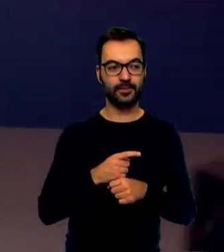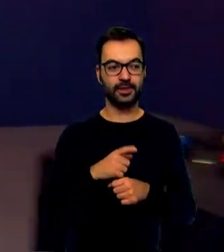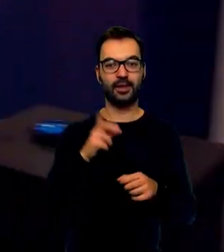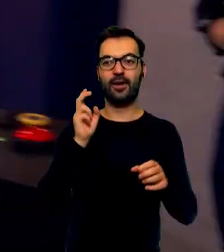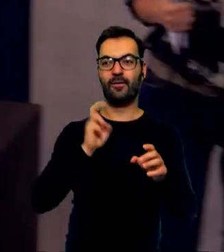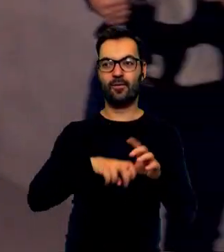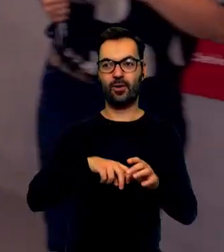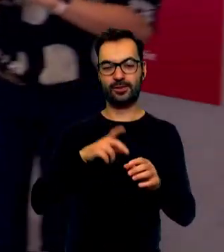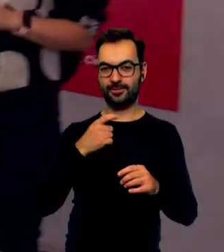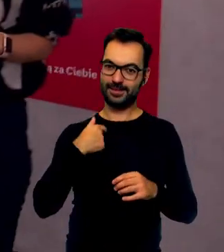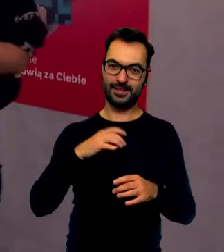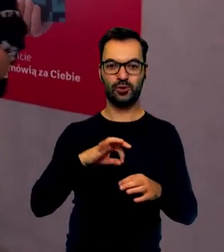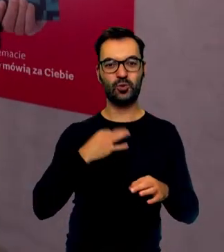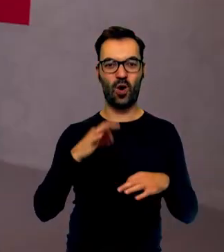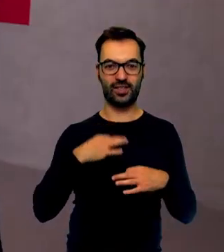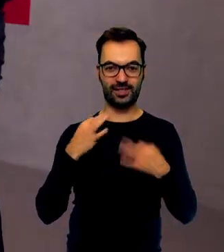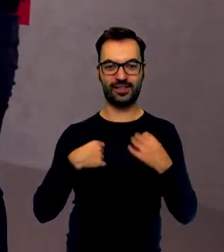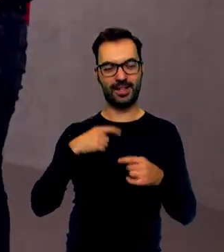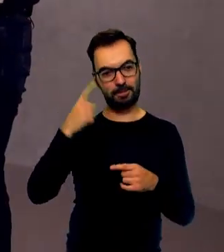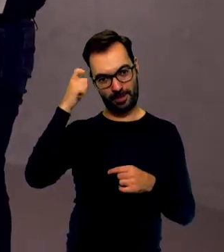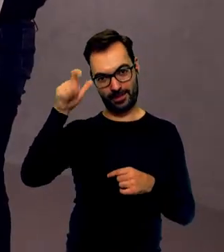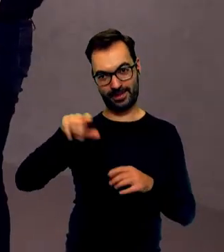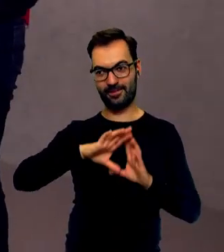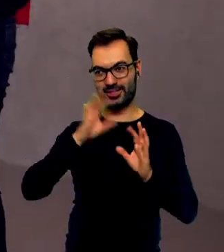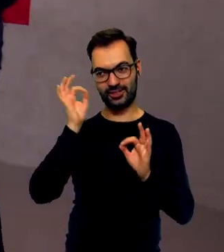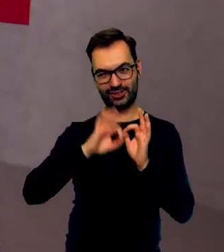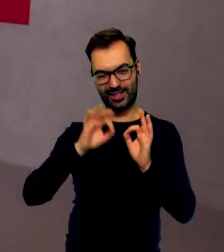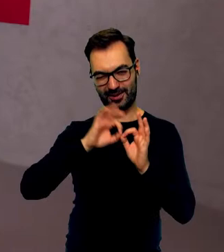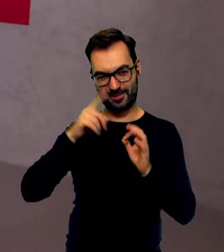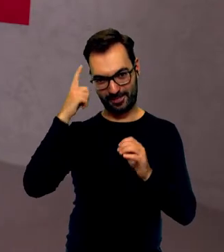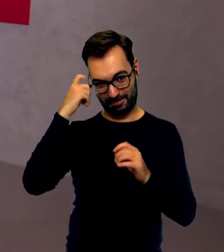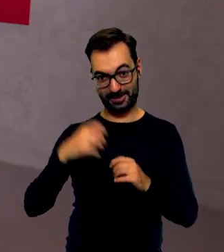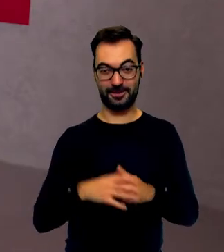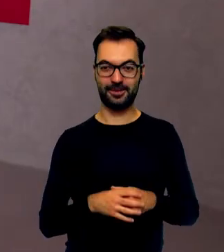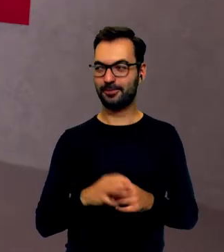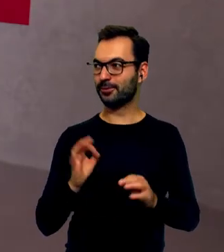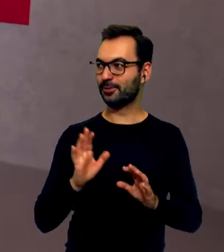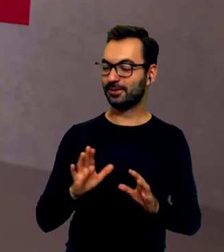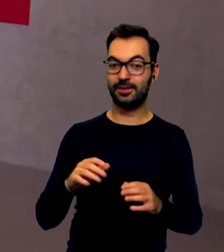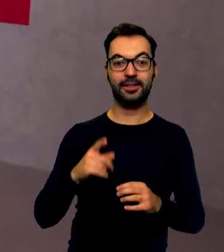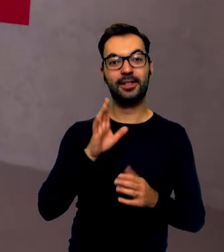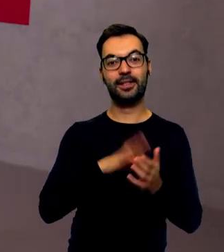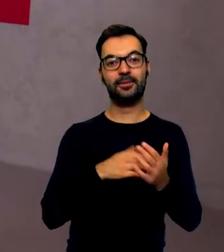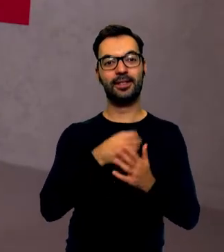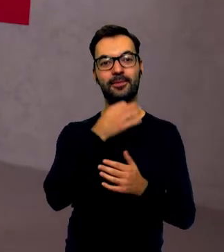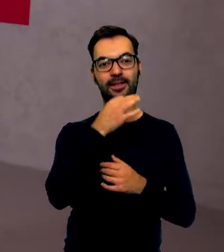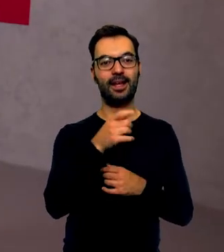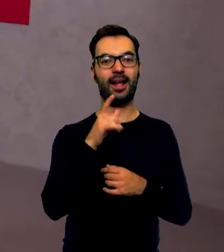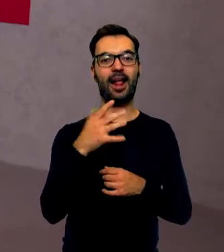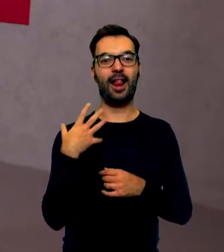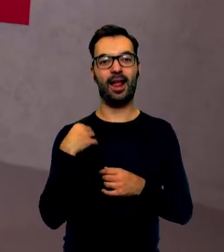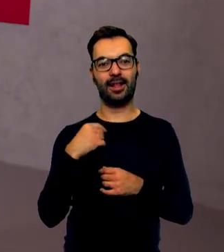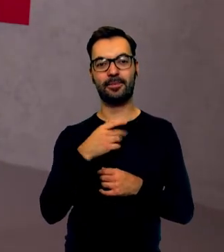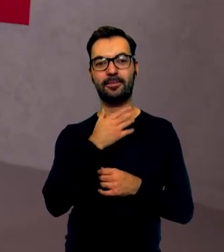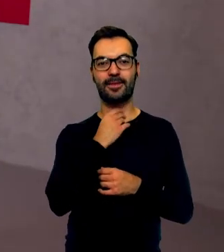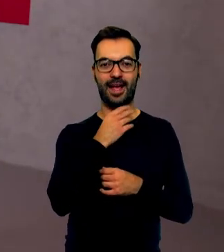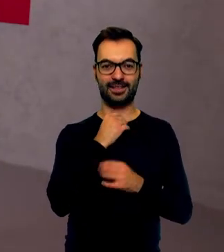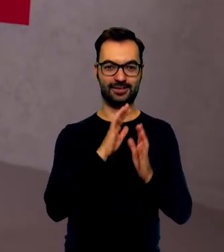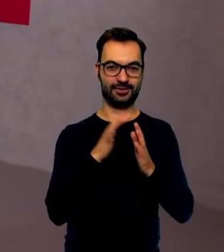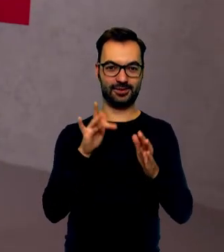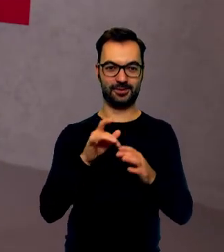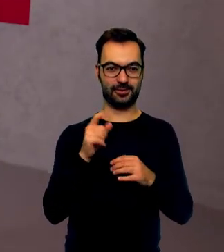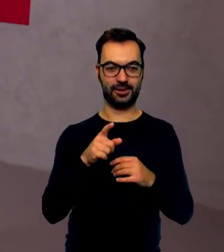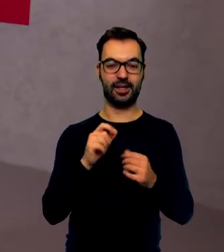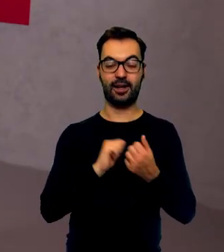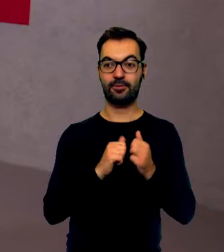wredną część mojej natury i sprawdzić, czy autor pamięta wszystkie detale dotyczące książki. I na przykład zapytałam go, ile lat ma labrador, który się tam